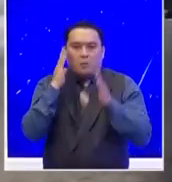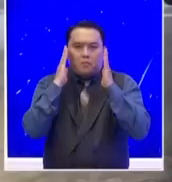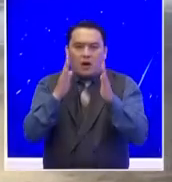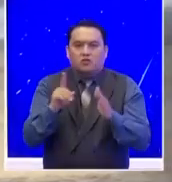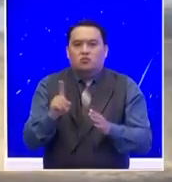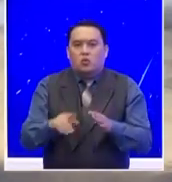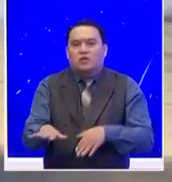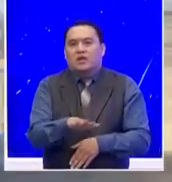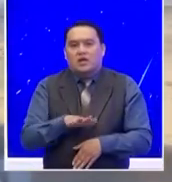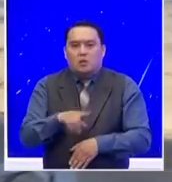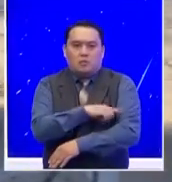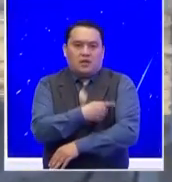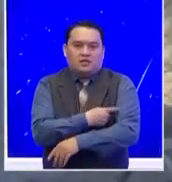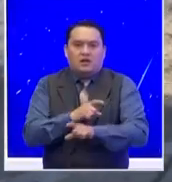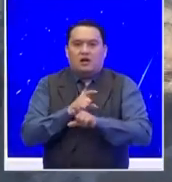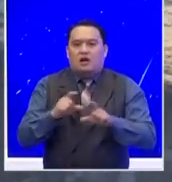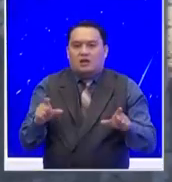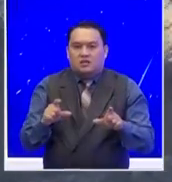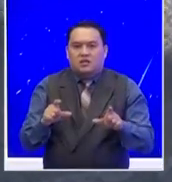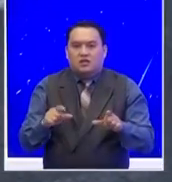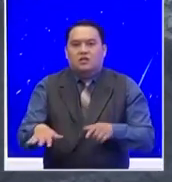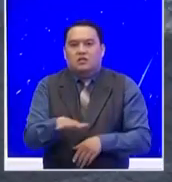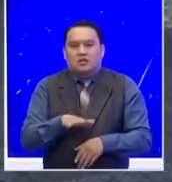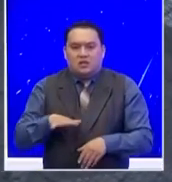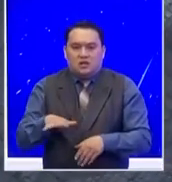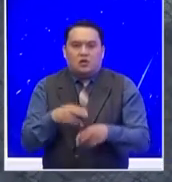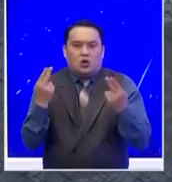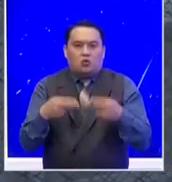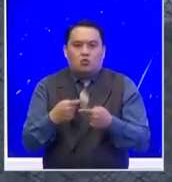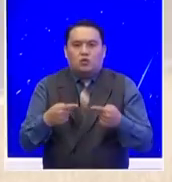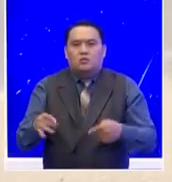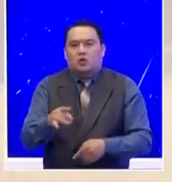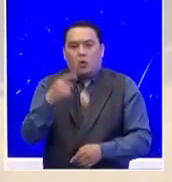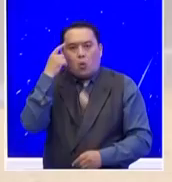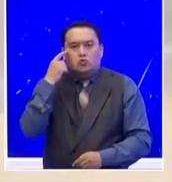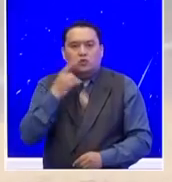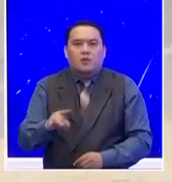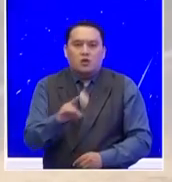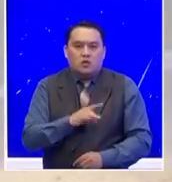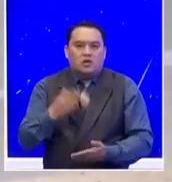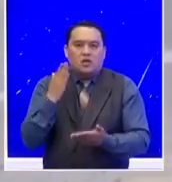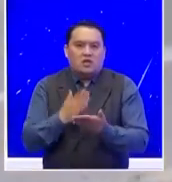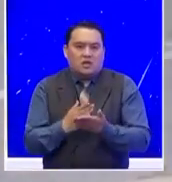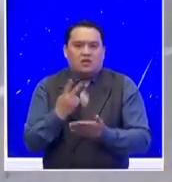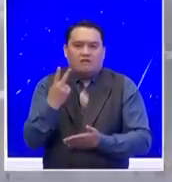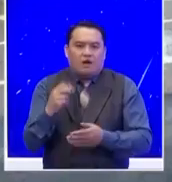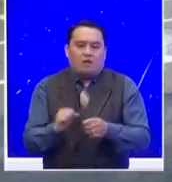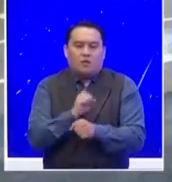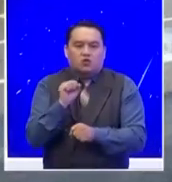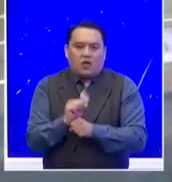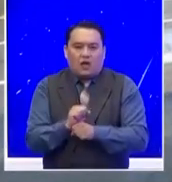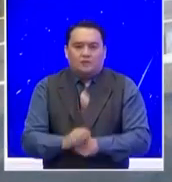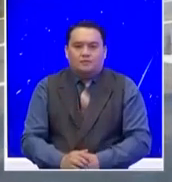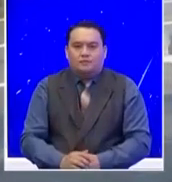уделяется территориям медицинских организаций и на территории границ с другими регионами. Сейчас в Коксулском районе действуют 2 ограничительных